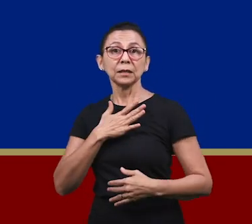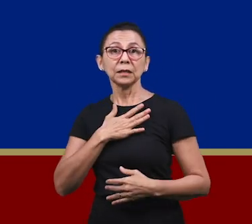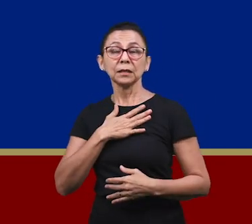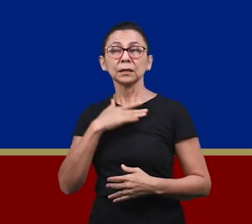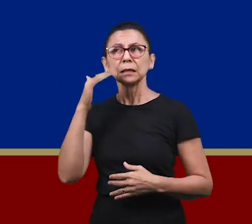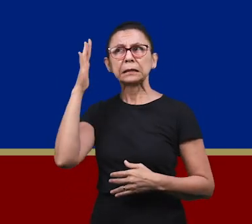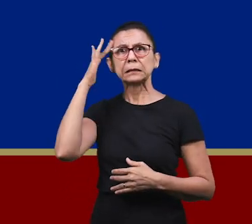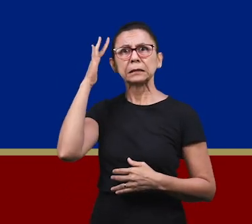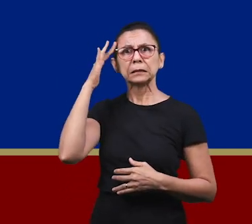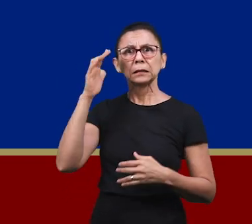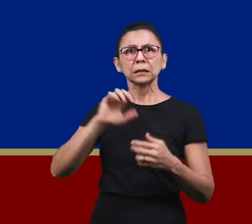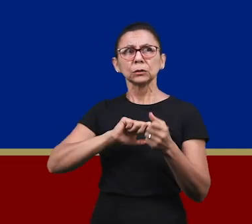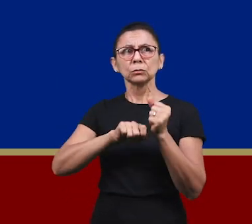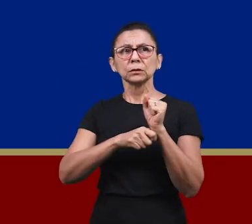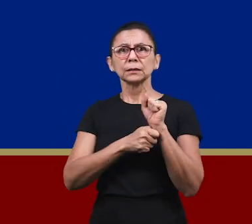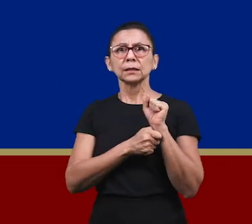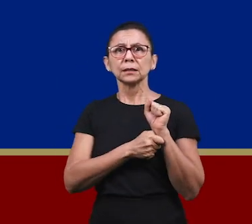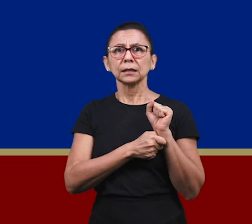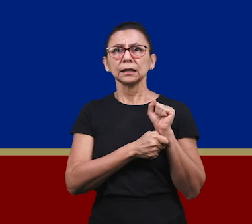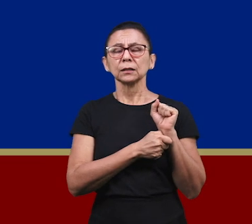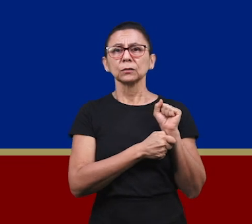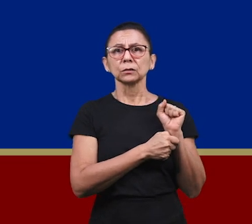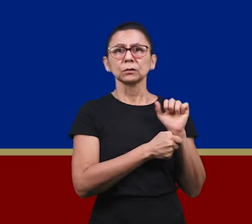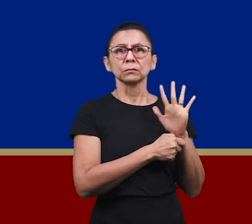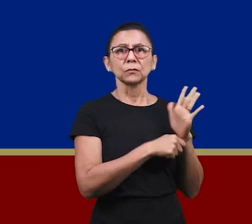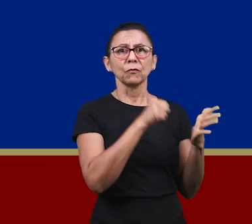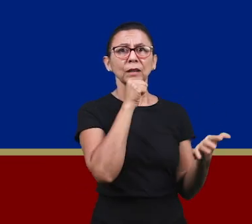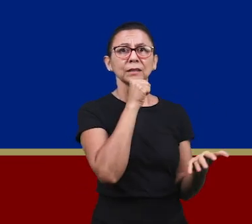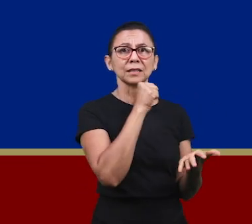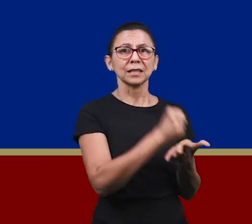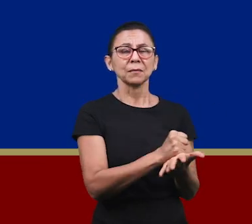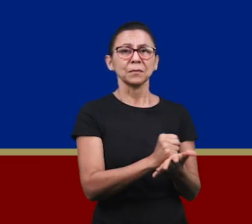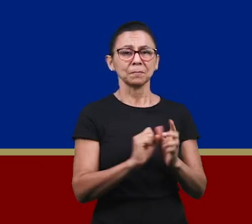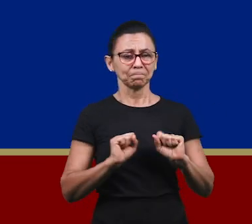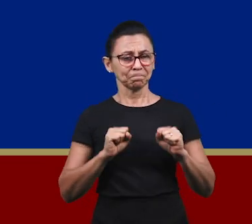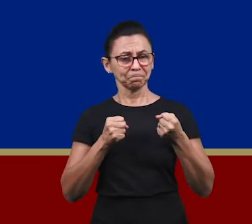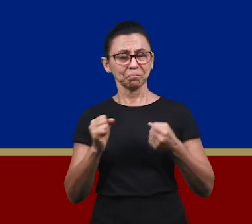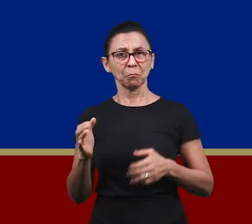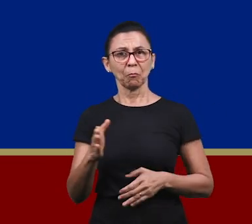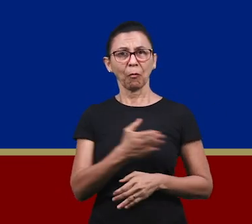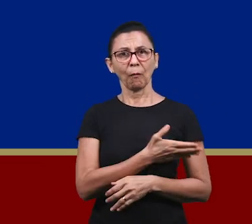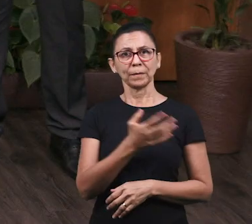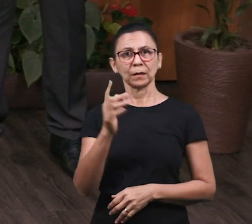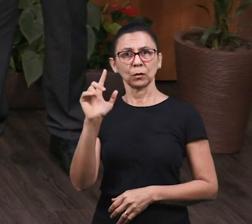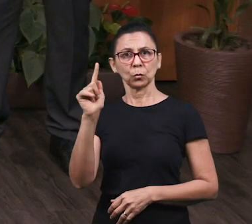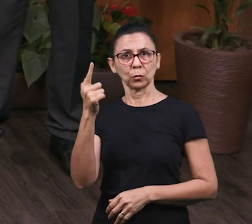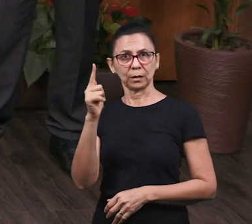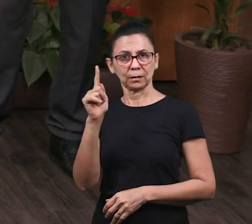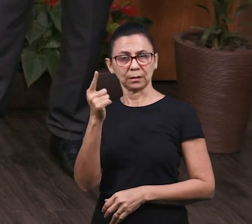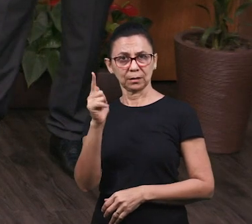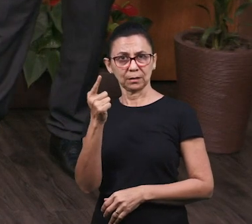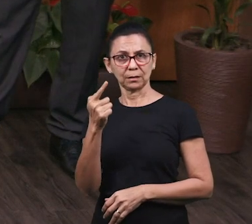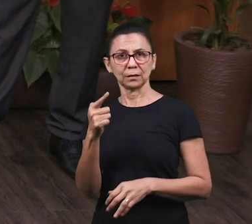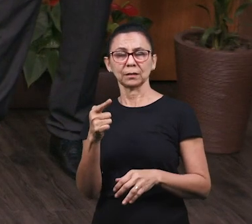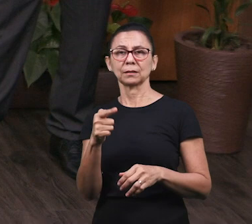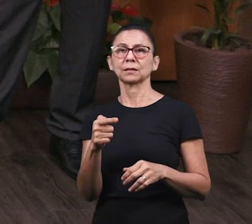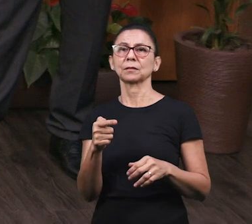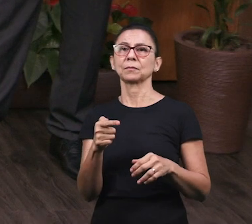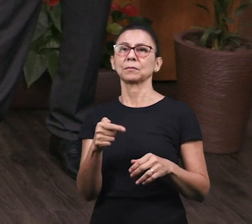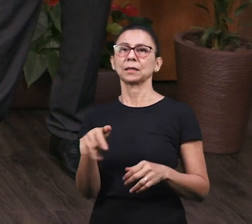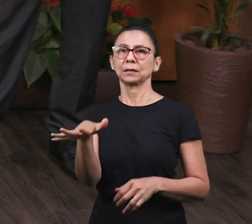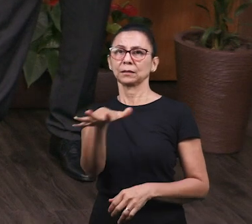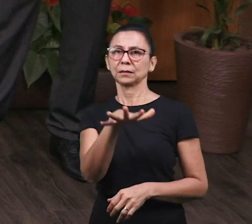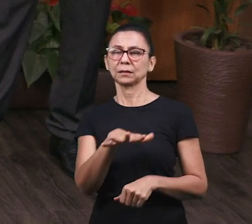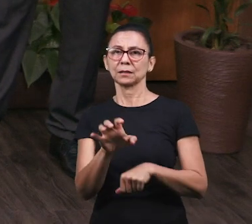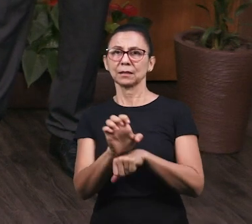du Seigneur Jésus à l'Ancien Testament édifie notre vie. De Goiânia, dans l'état de